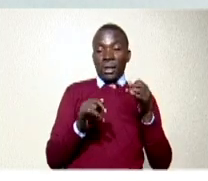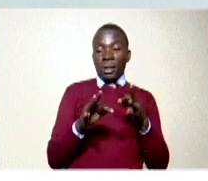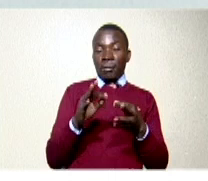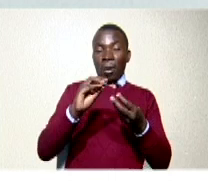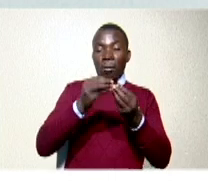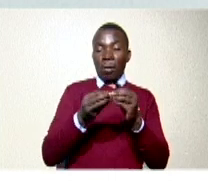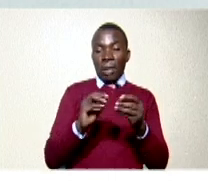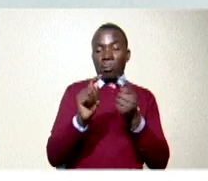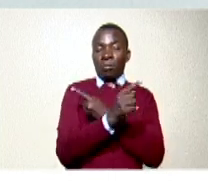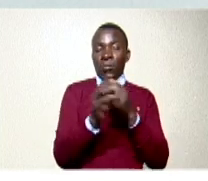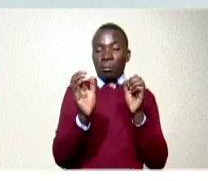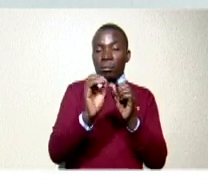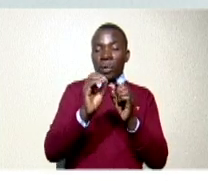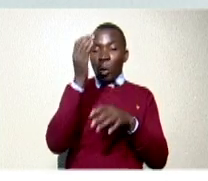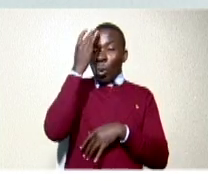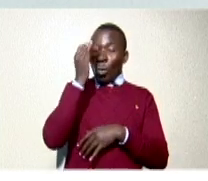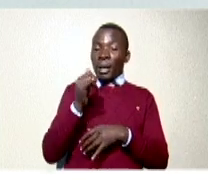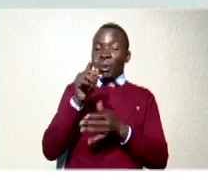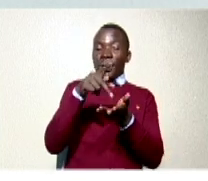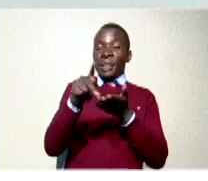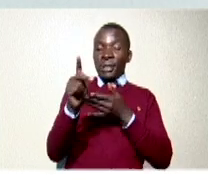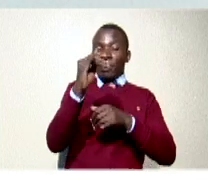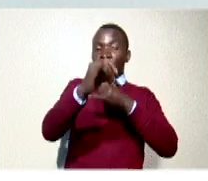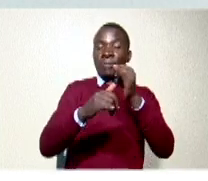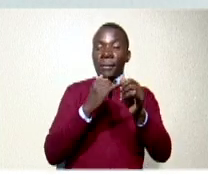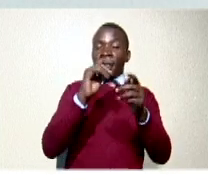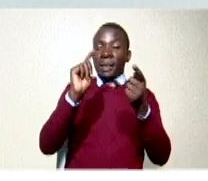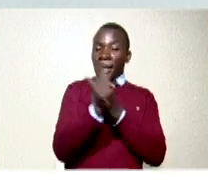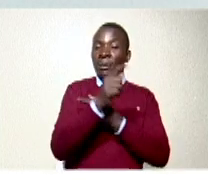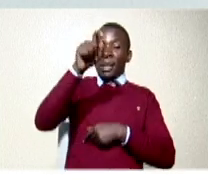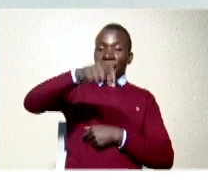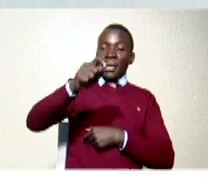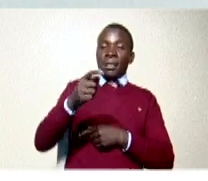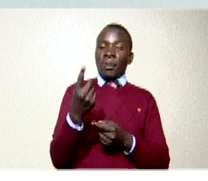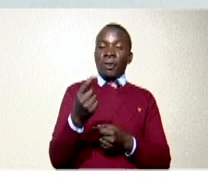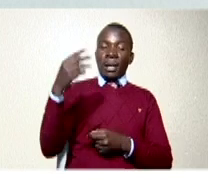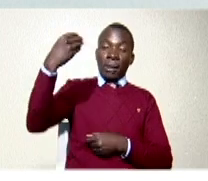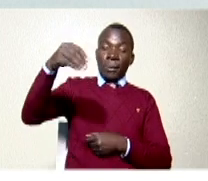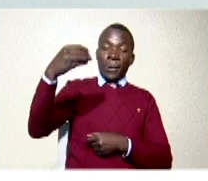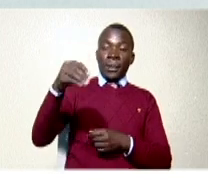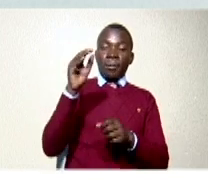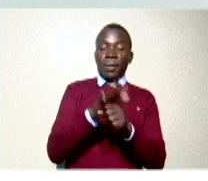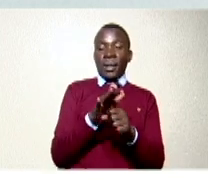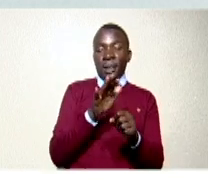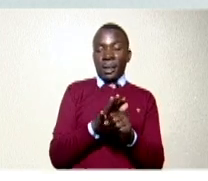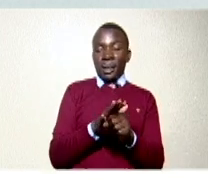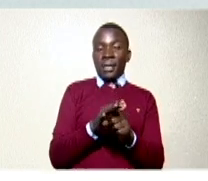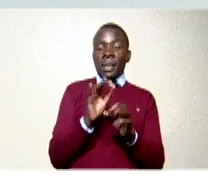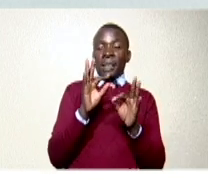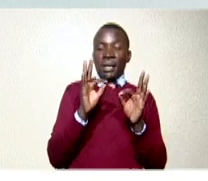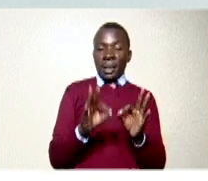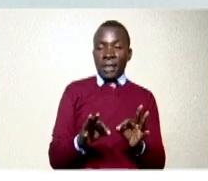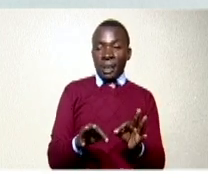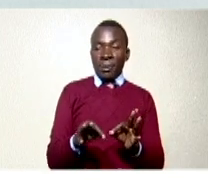udahindutse, ariko kubera ko igiciro mpuzamahanga cyahindutse hazakenerwa amadovize menshi. So icyo ni kimwe mu cyatumye hazamuka